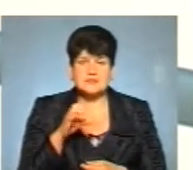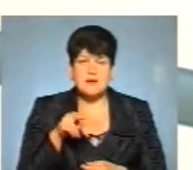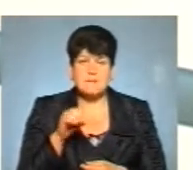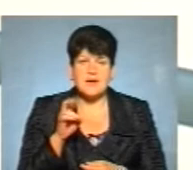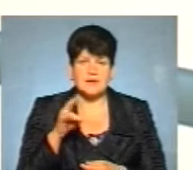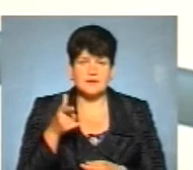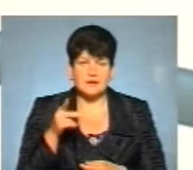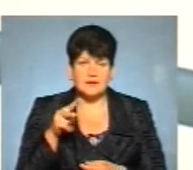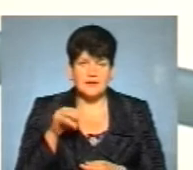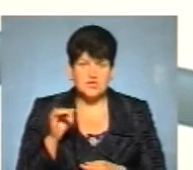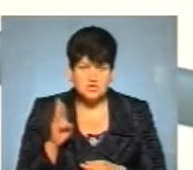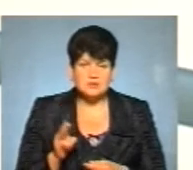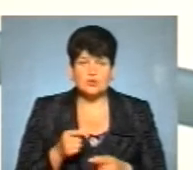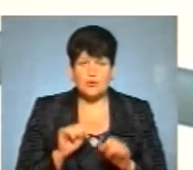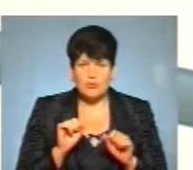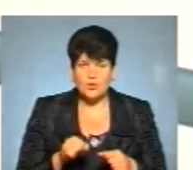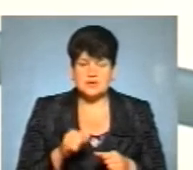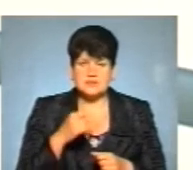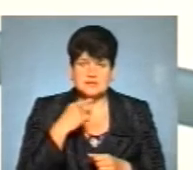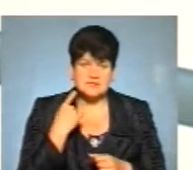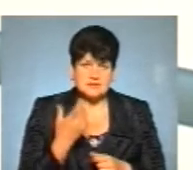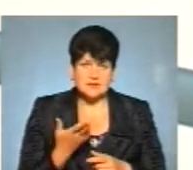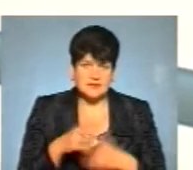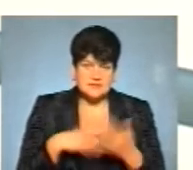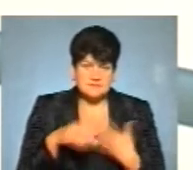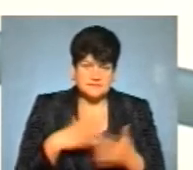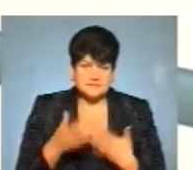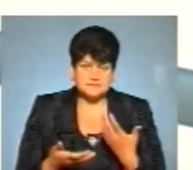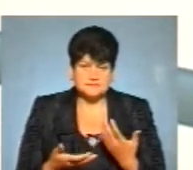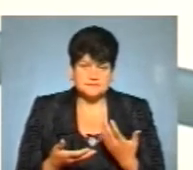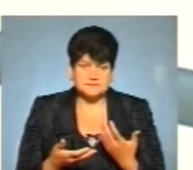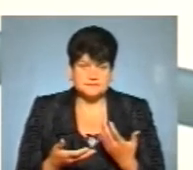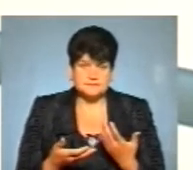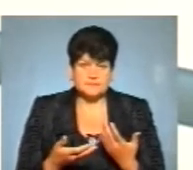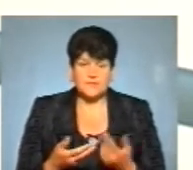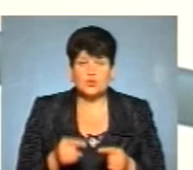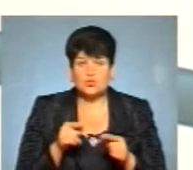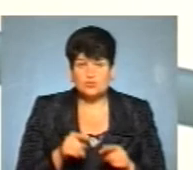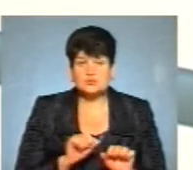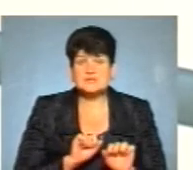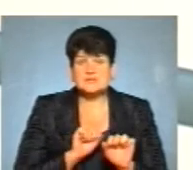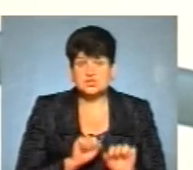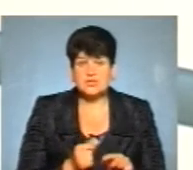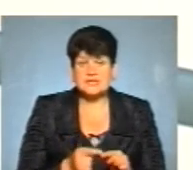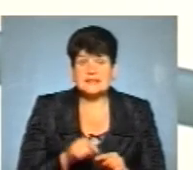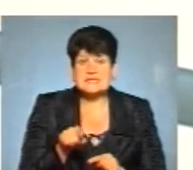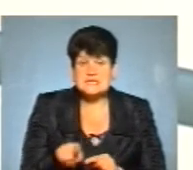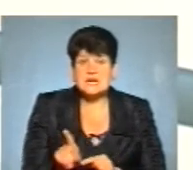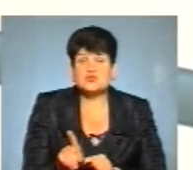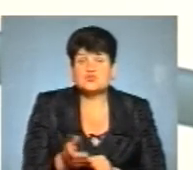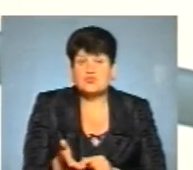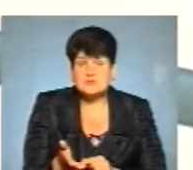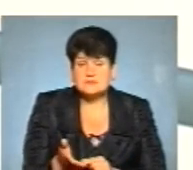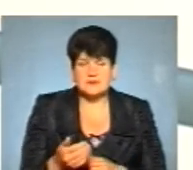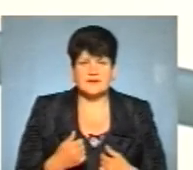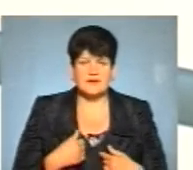це укрійська, українська і російська мішанина. Ну, тому відстоювати це щось, не знаю,